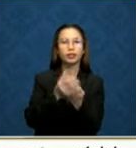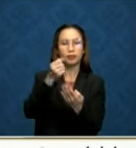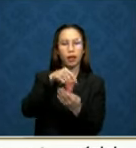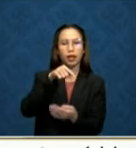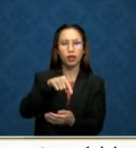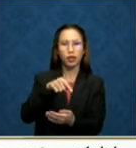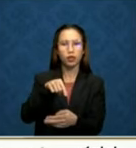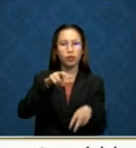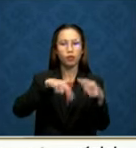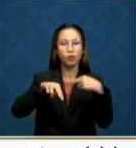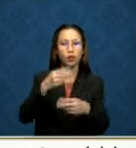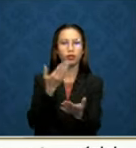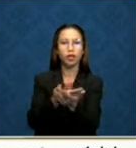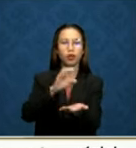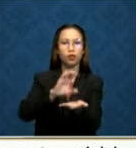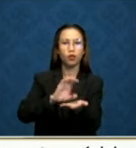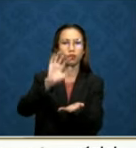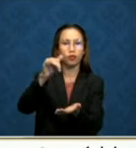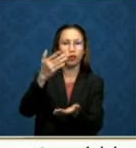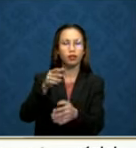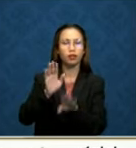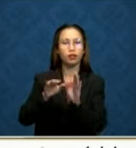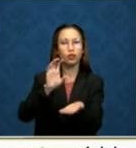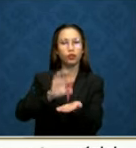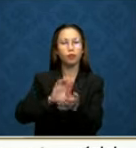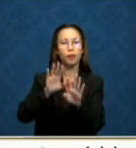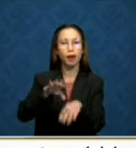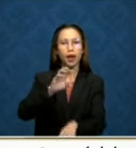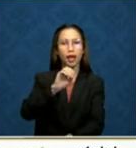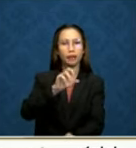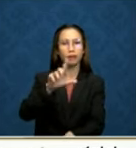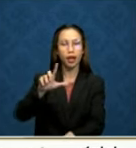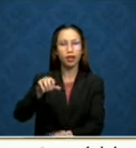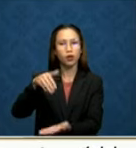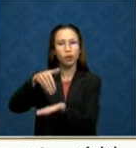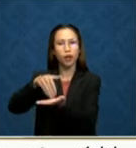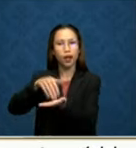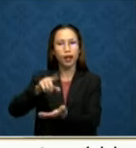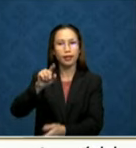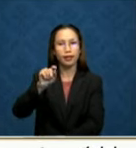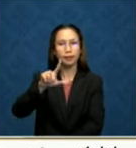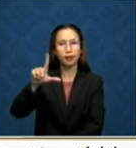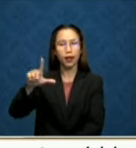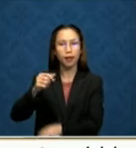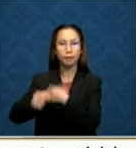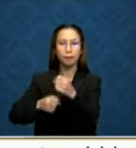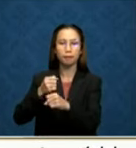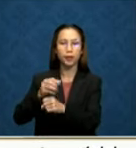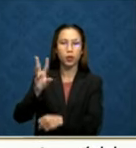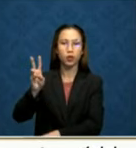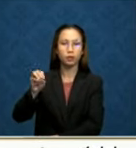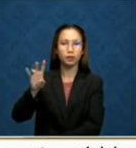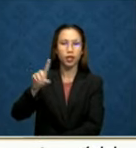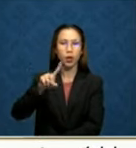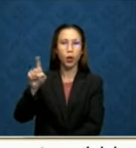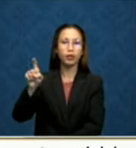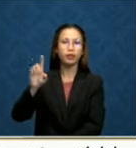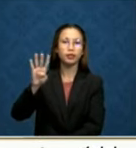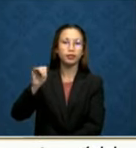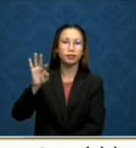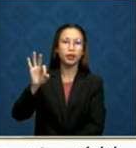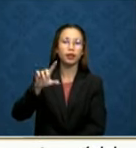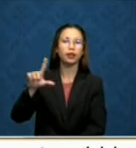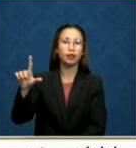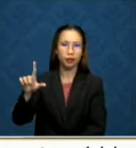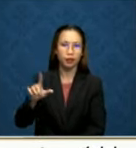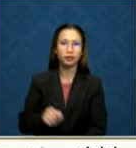นเราใช้ทุนppeเดิมประมาณ 50 ล้านงบกลาง 20 ล้านงบปี 67, 49 ล้านซึ่ง